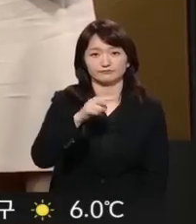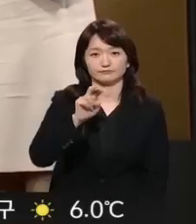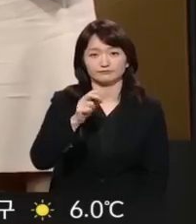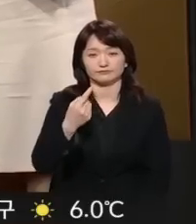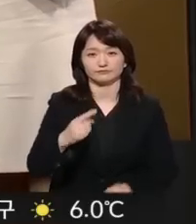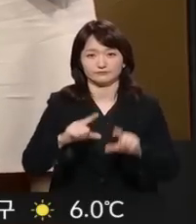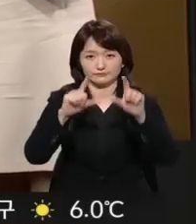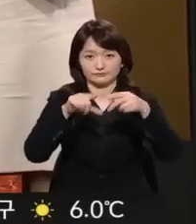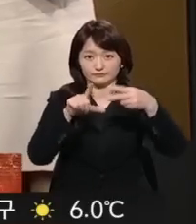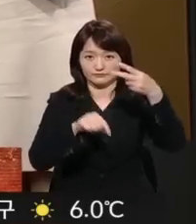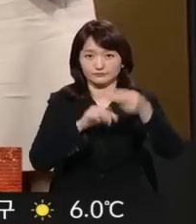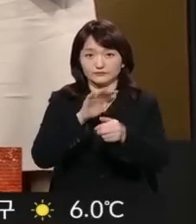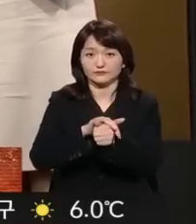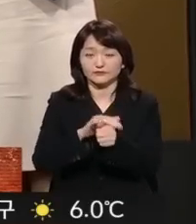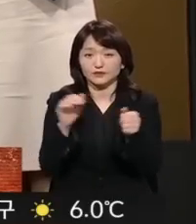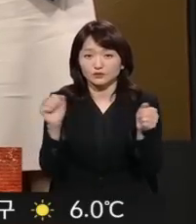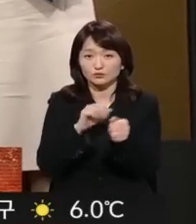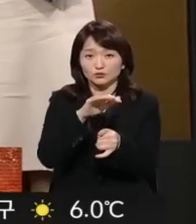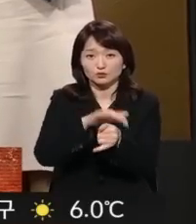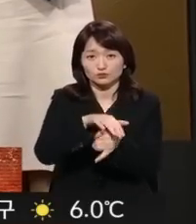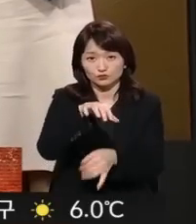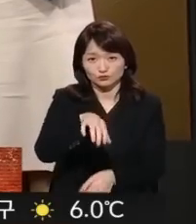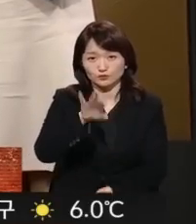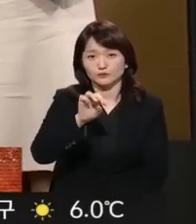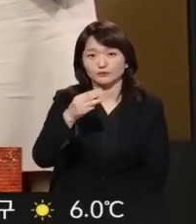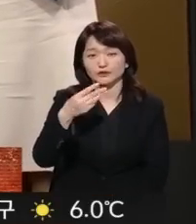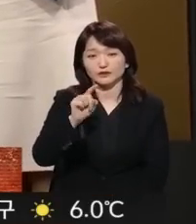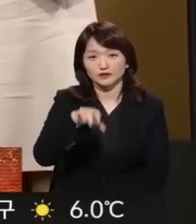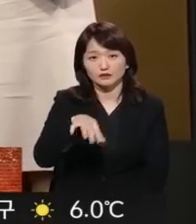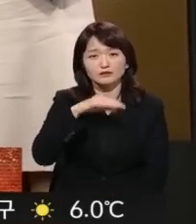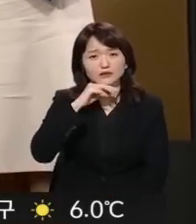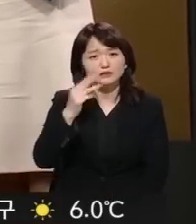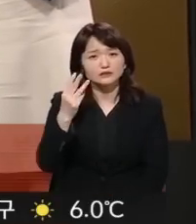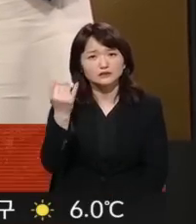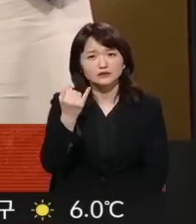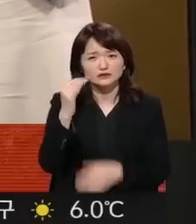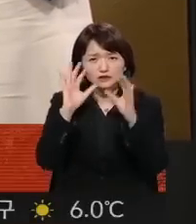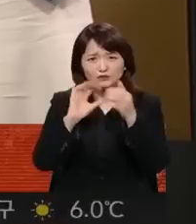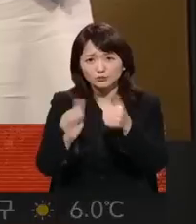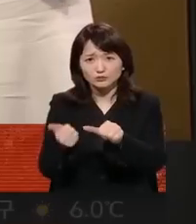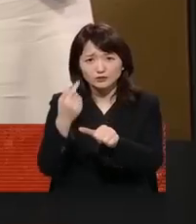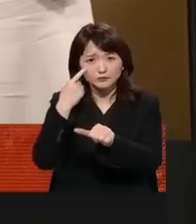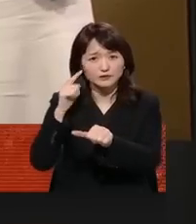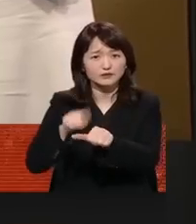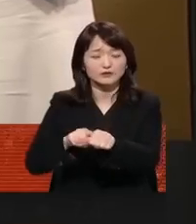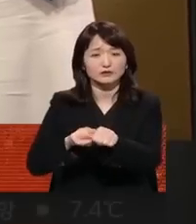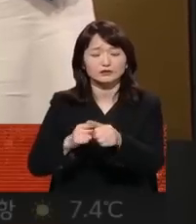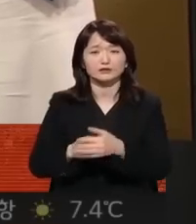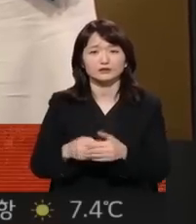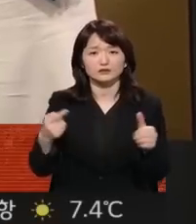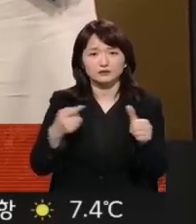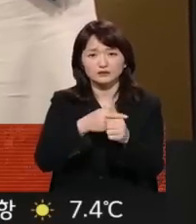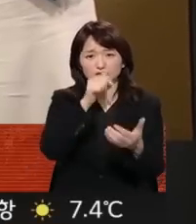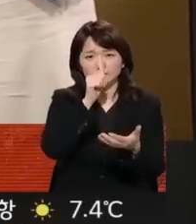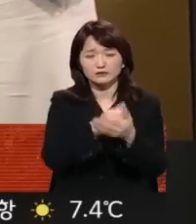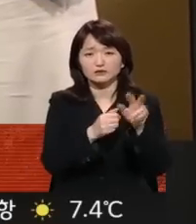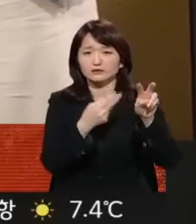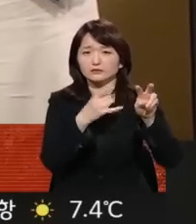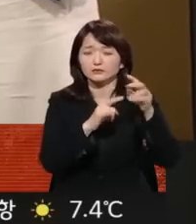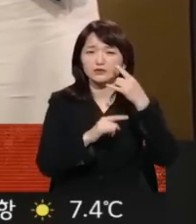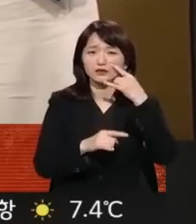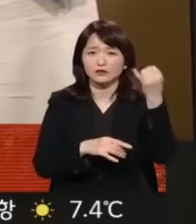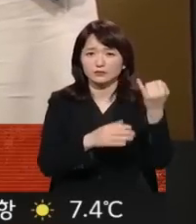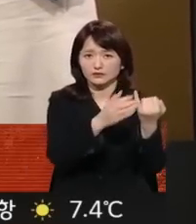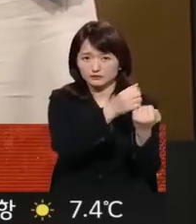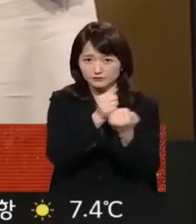2021년 2월 경북 구미의 한 빌라에서 3살 여자아이가 숨진 채 발견됐습니다 살인혐의로 20대